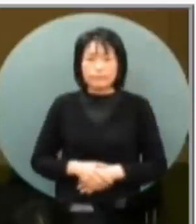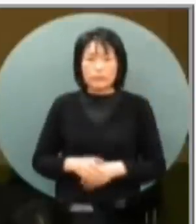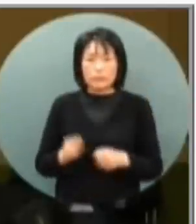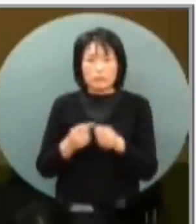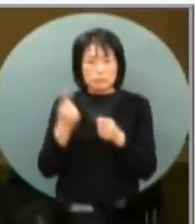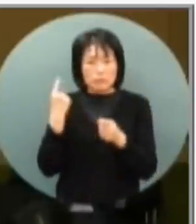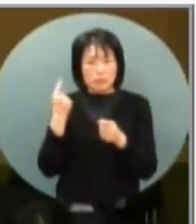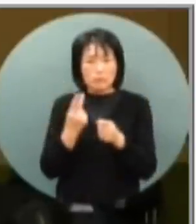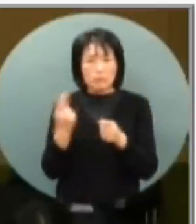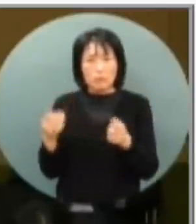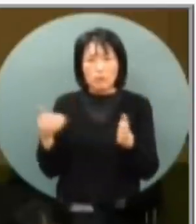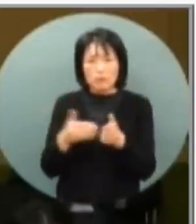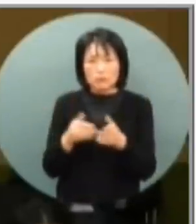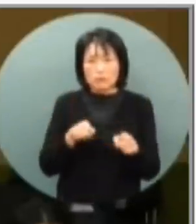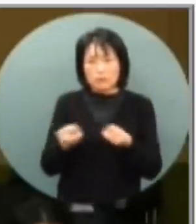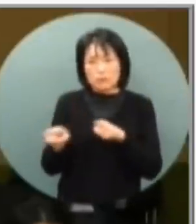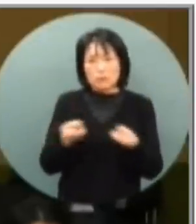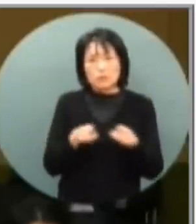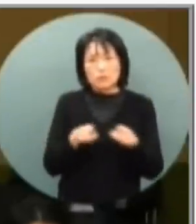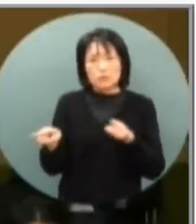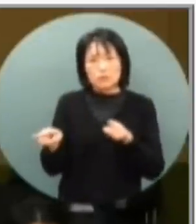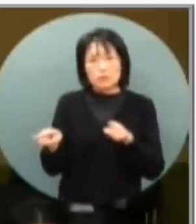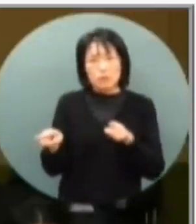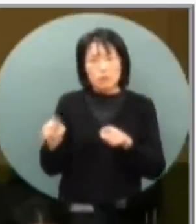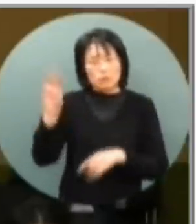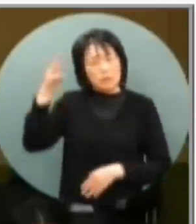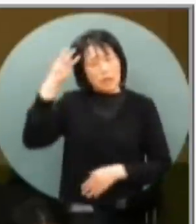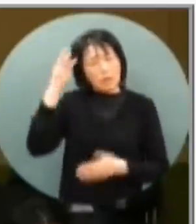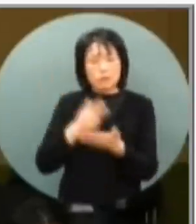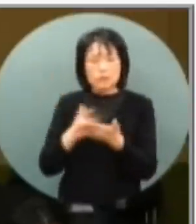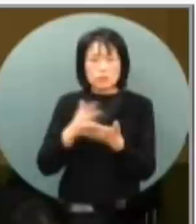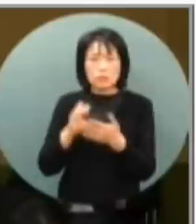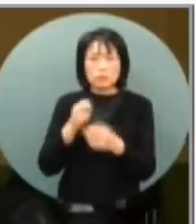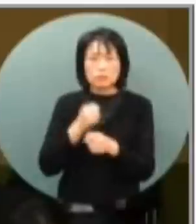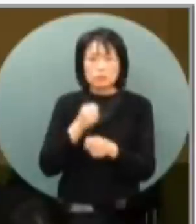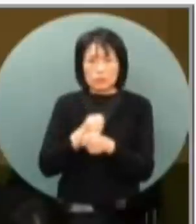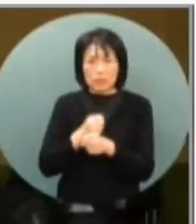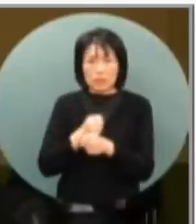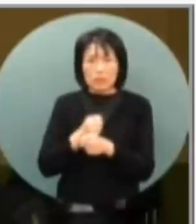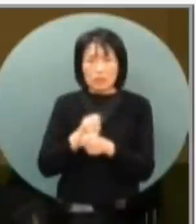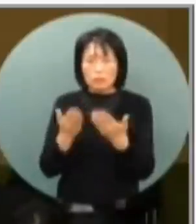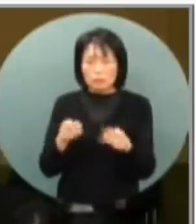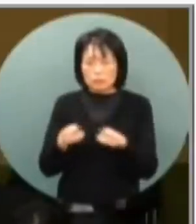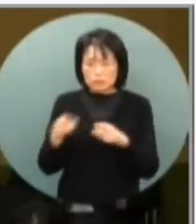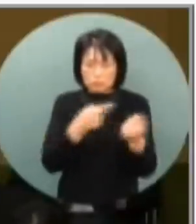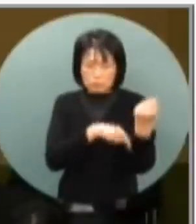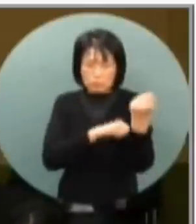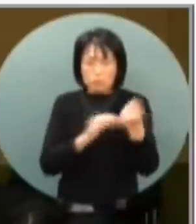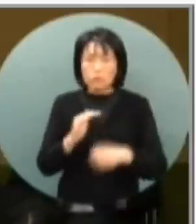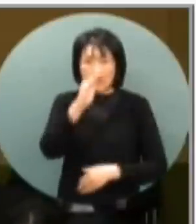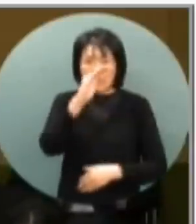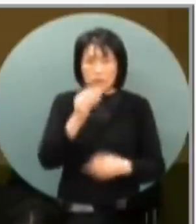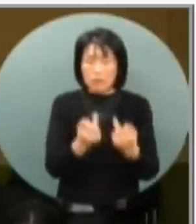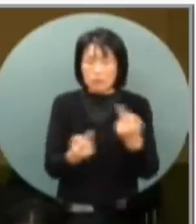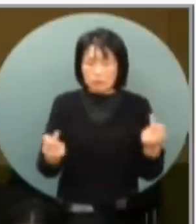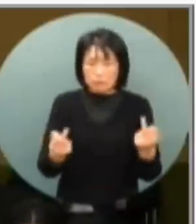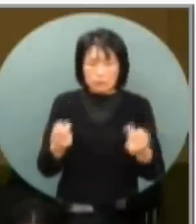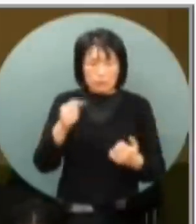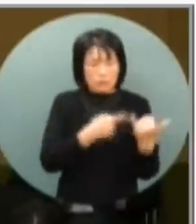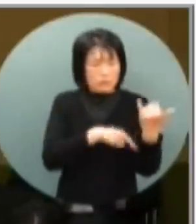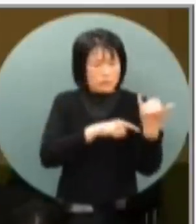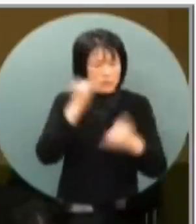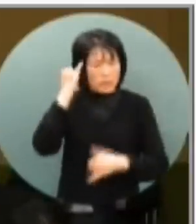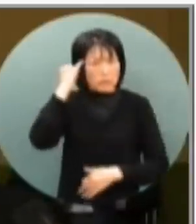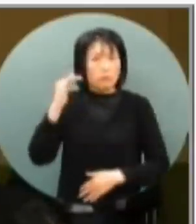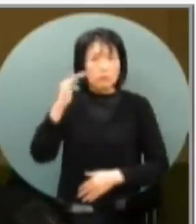年度末に指導用の参考資料を新たに作りまして、学校の指導力を高め、子どもたちの人権意識を高め